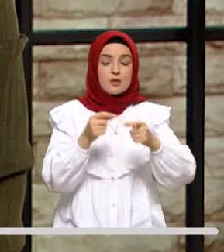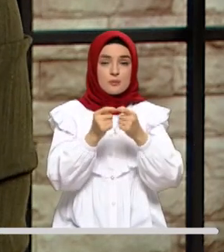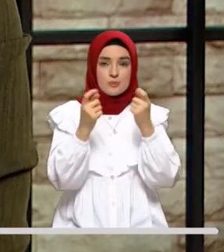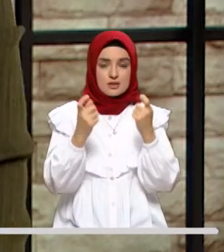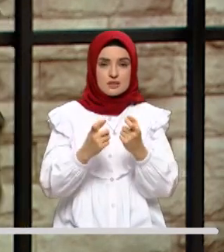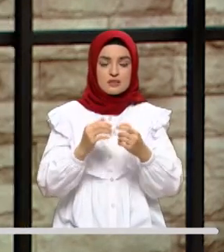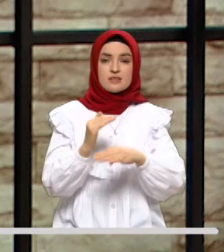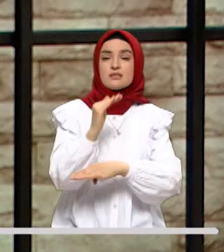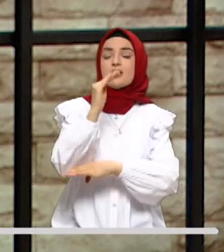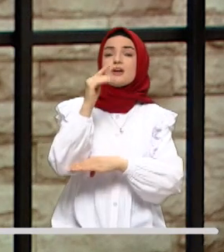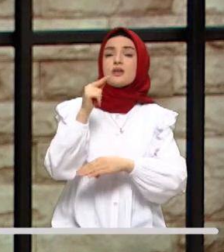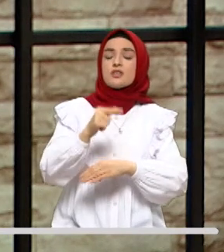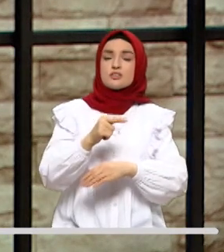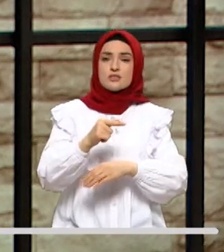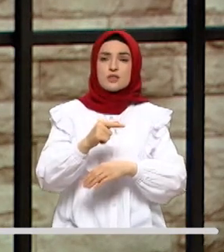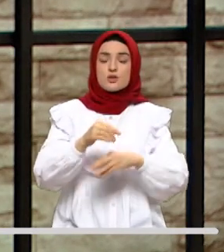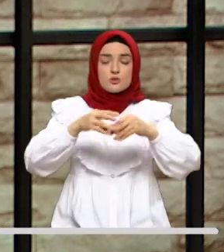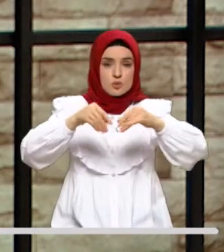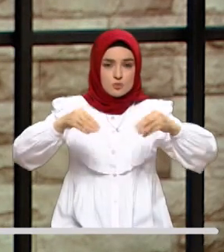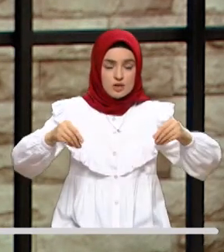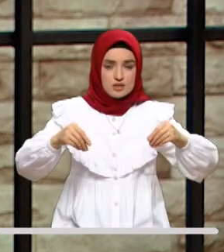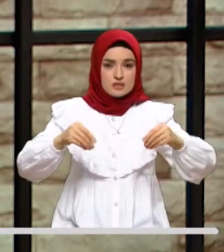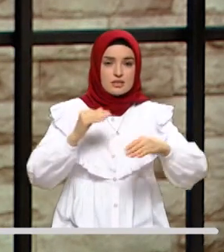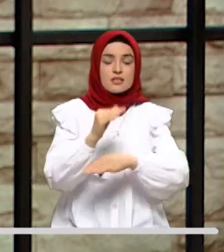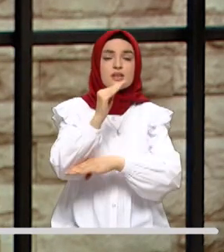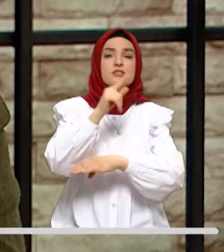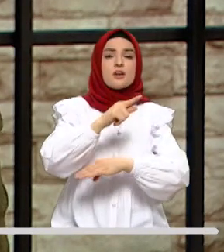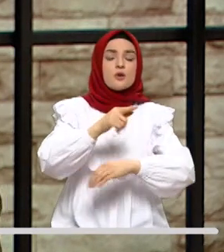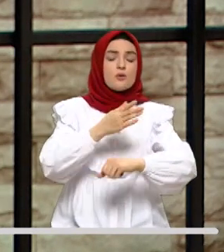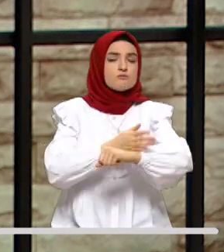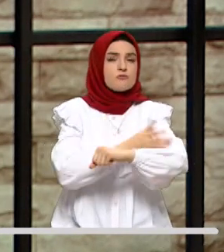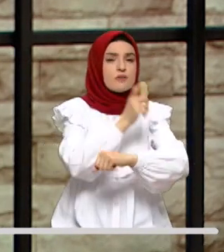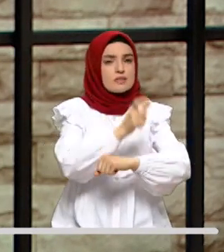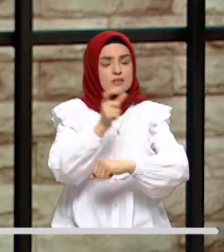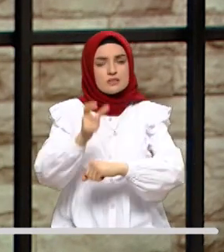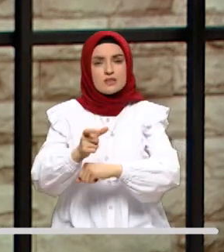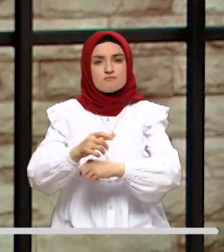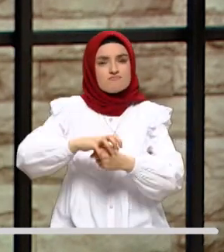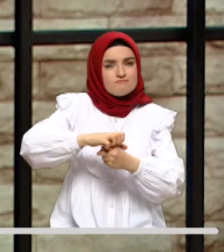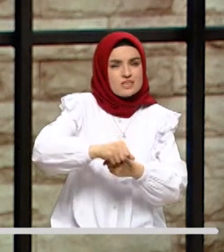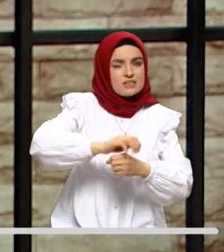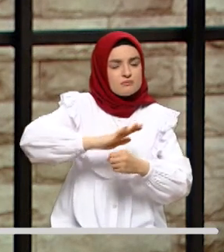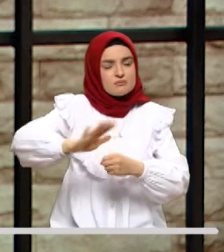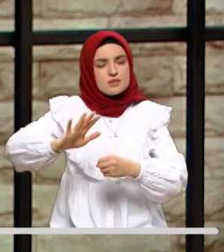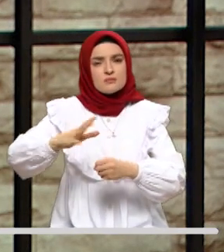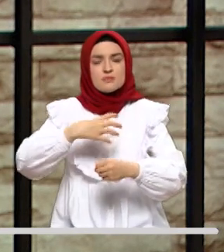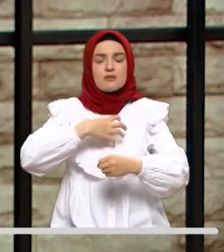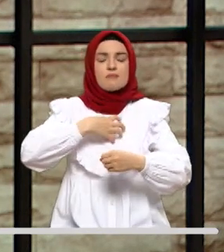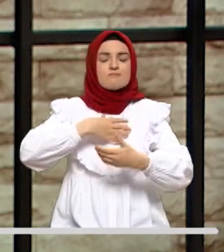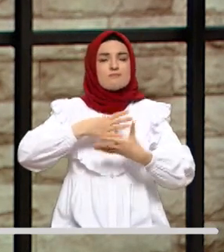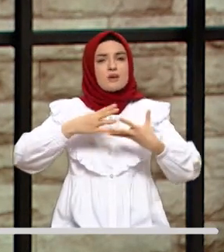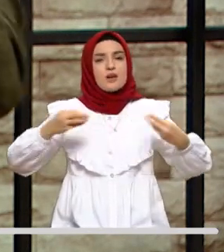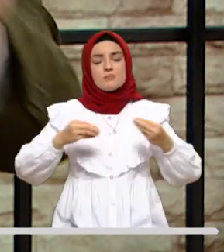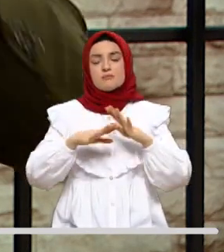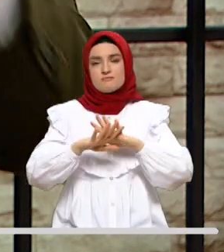Balkanlarda yaşayan, evladı Fatiha'nın topraklarında yaşayan yurttaşlarımız, soydaşlarımız ezilip gidip milli benliklerini kaybedeceklerdi. Hı